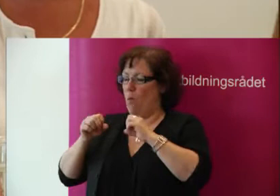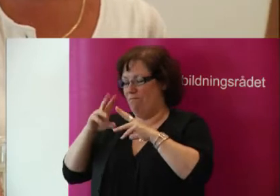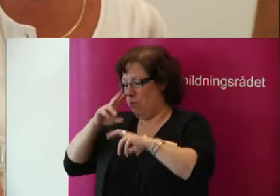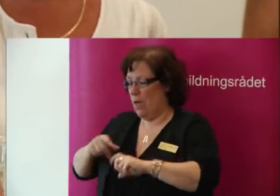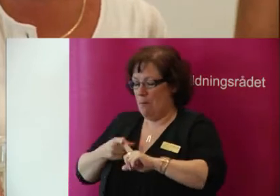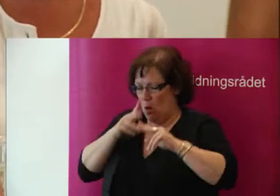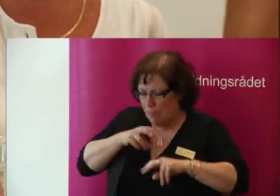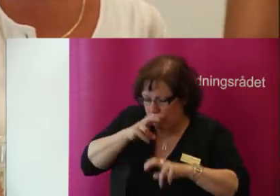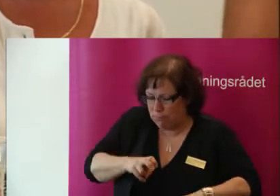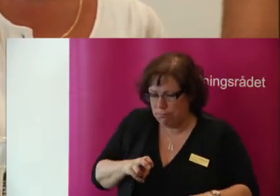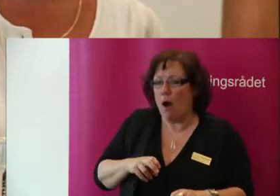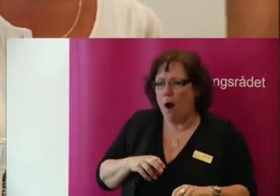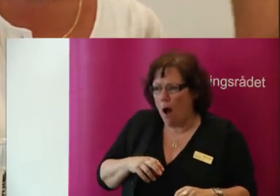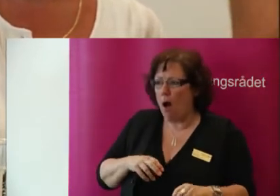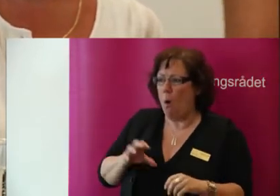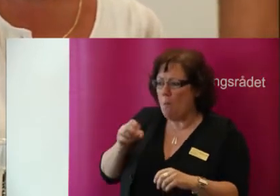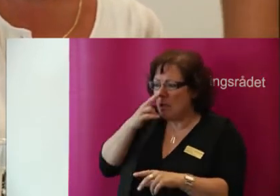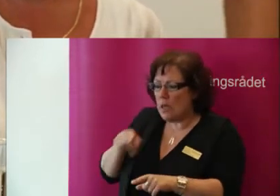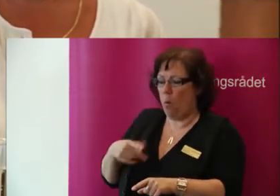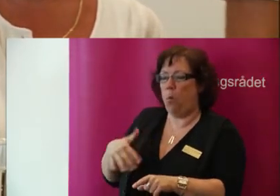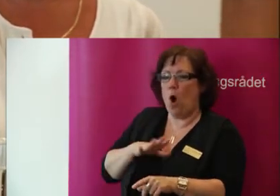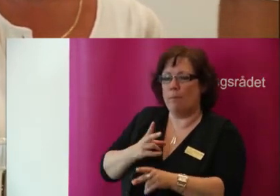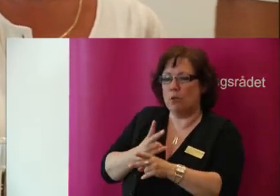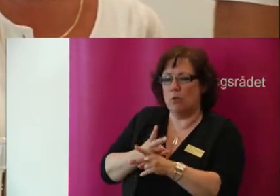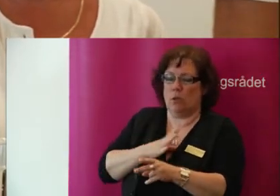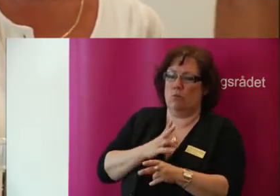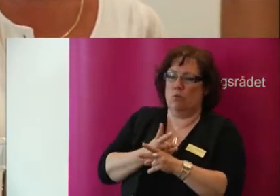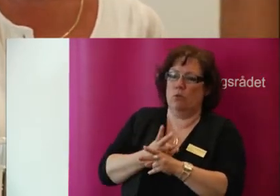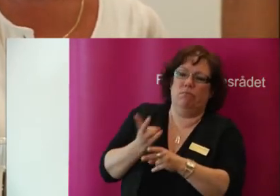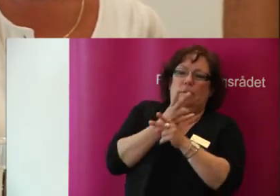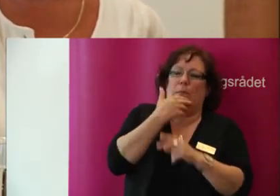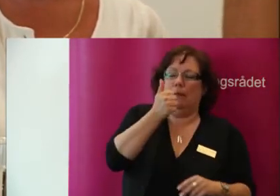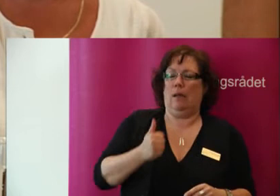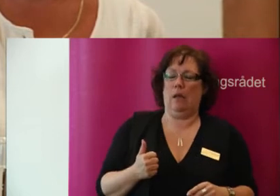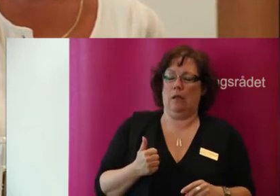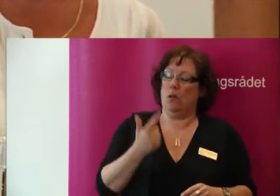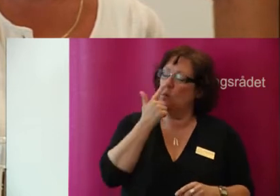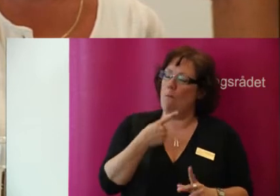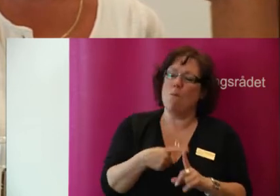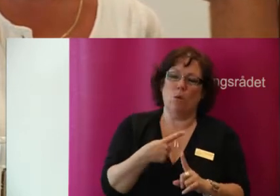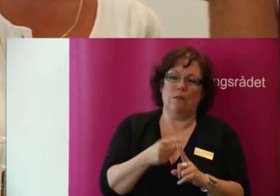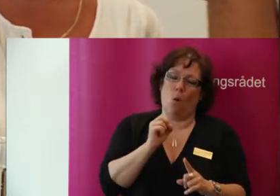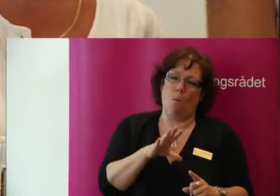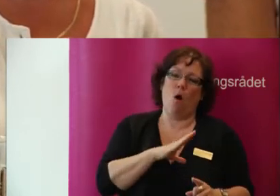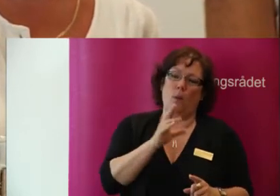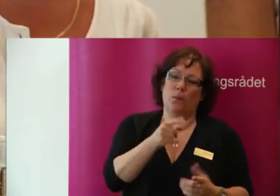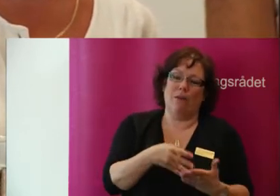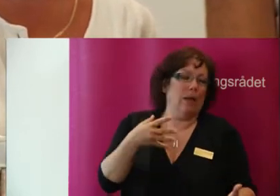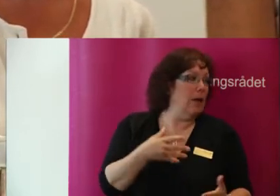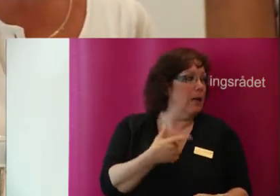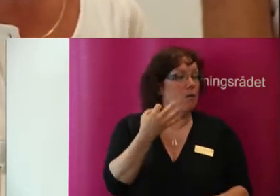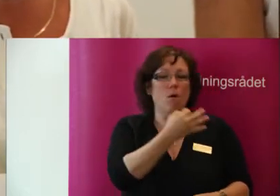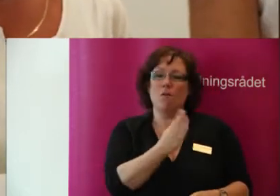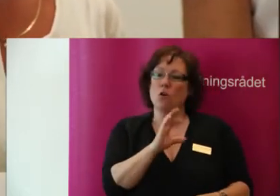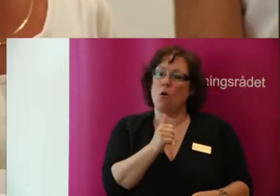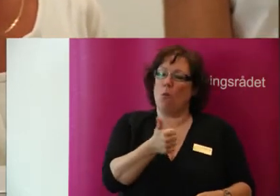man då finner att den har stora värden, då får den ju ökad betydelse. Så att jag tror det är enbart positivt. Och vad säger du, Jakob, som är